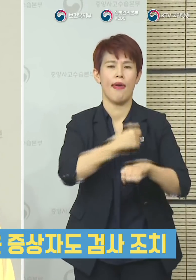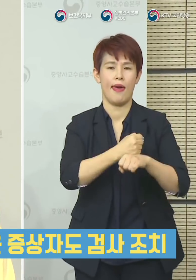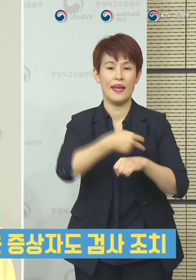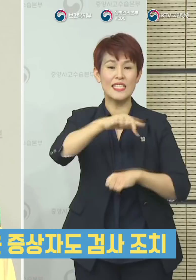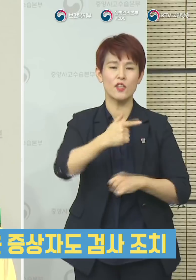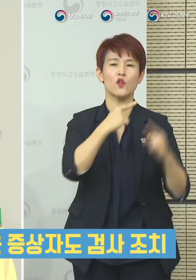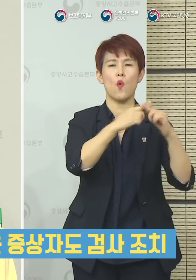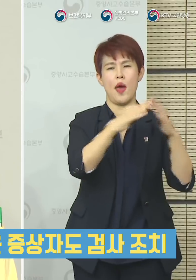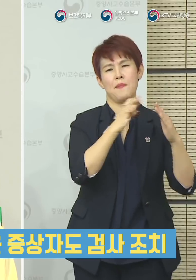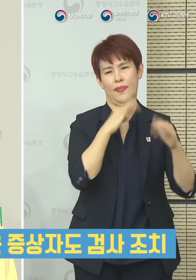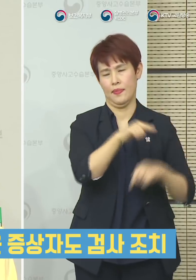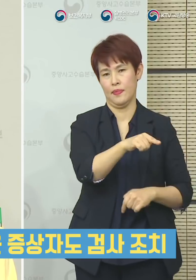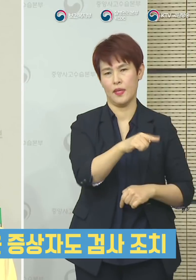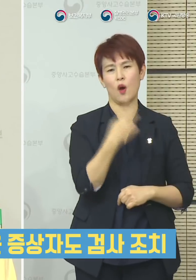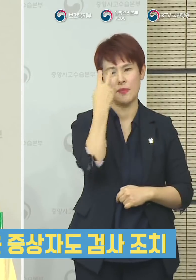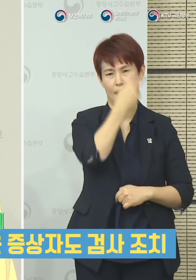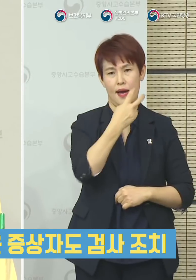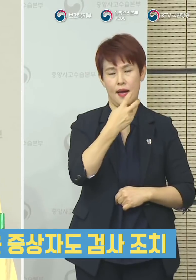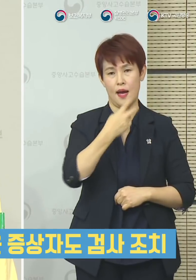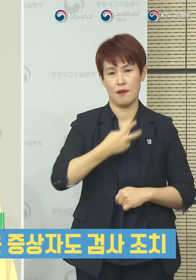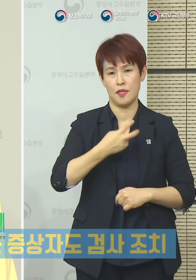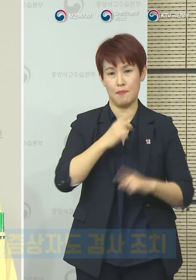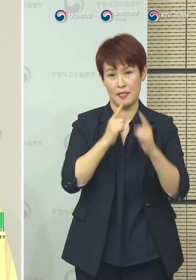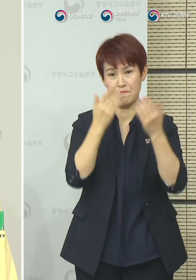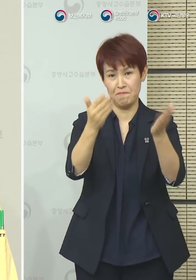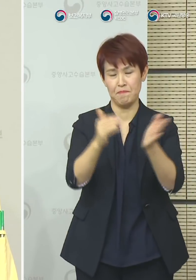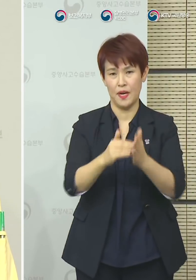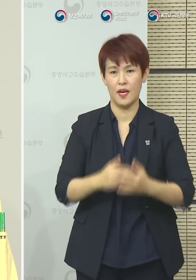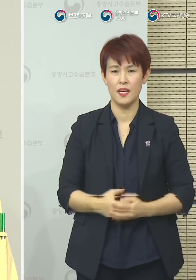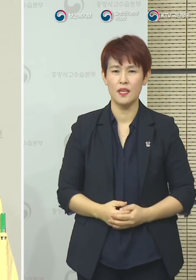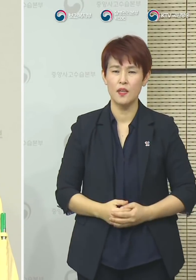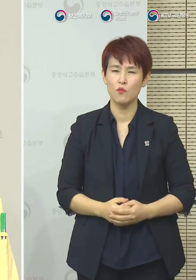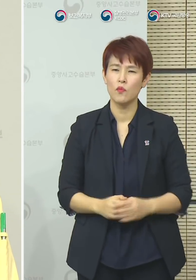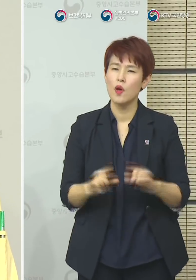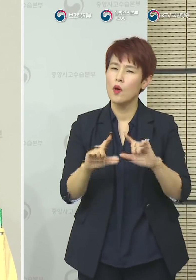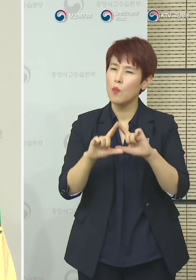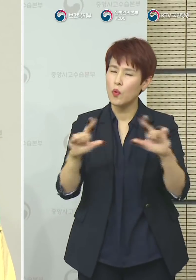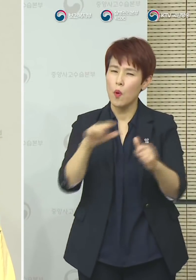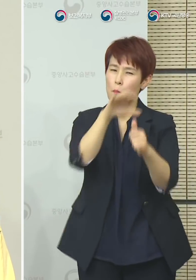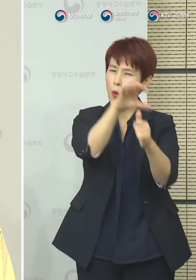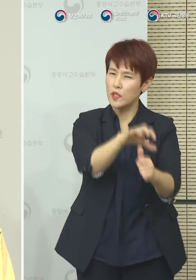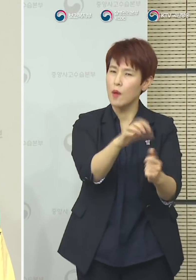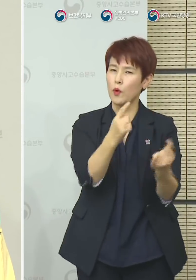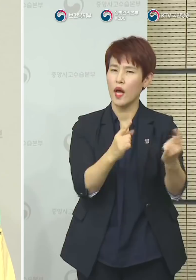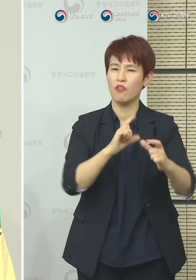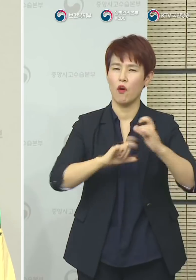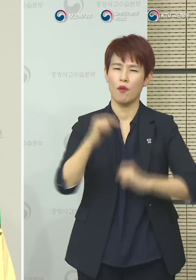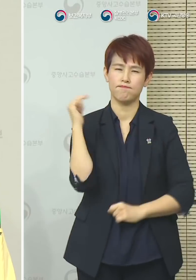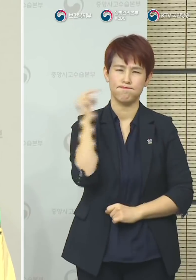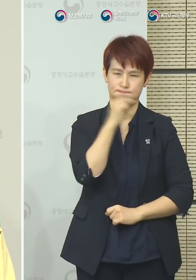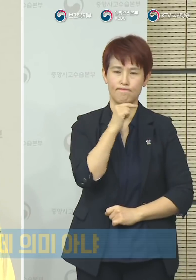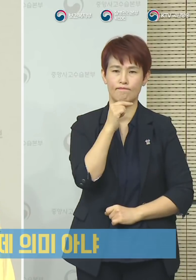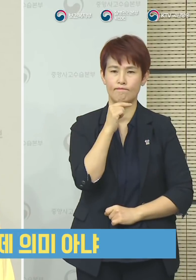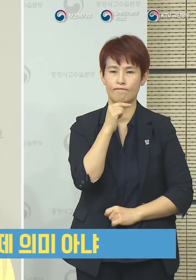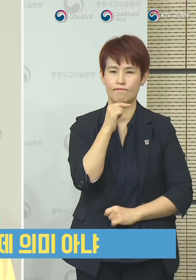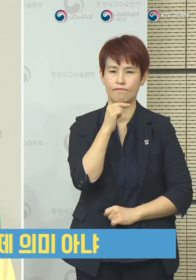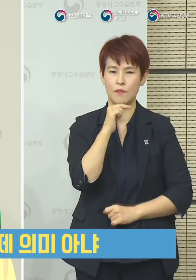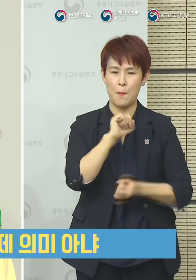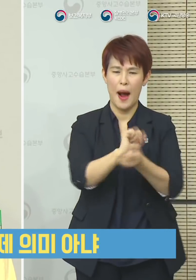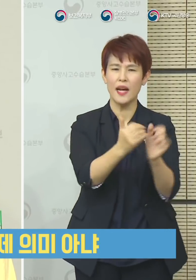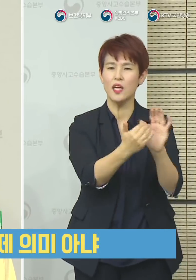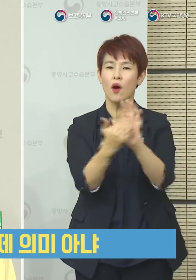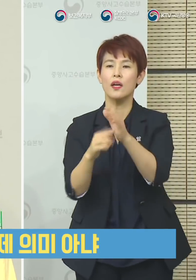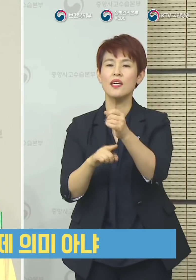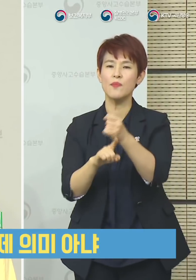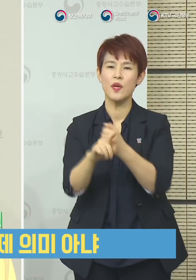하도록 조치하겠다라는 말씀을 드렸습니다. 이게 일반적인 봉쇄 조치보다는 훨씬 강력한 그런